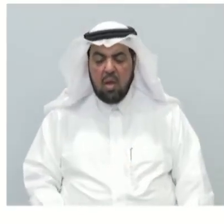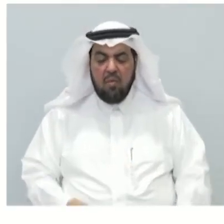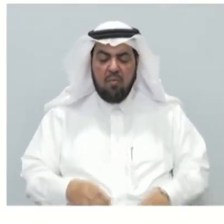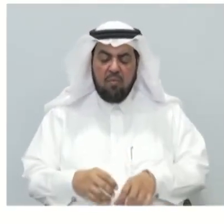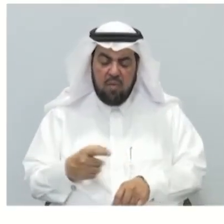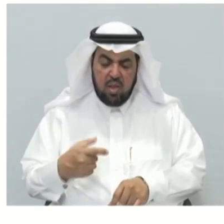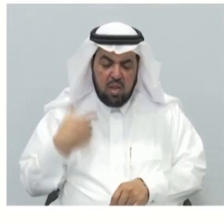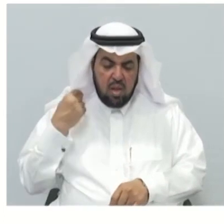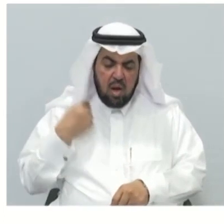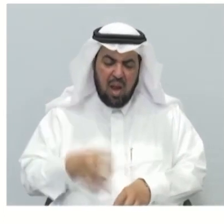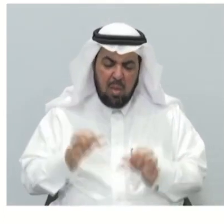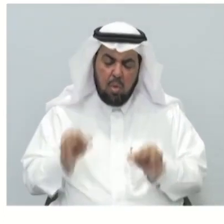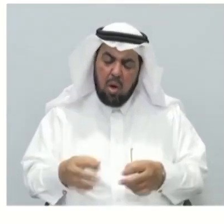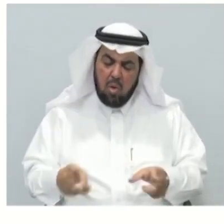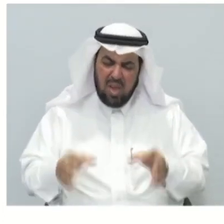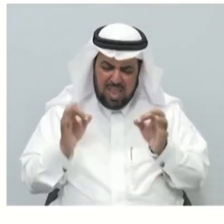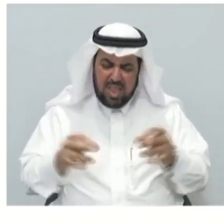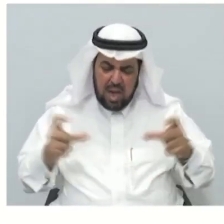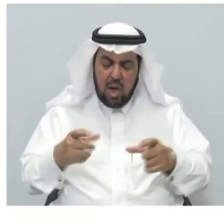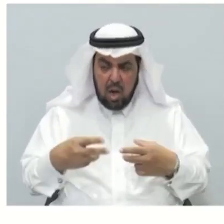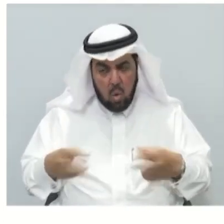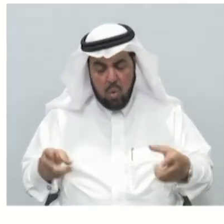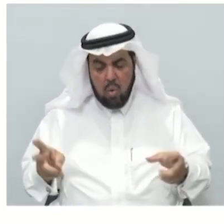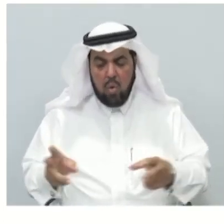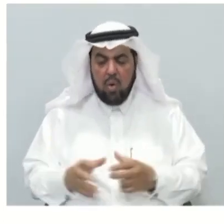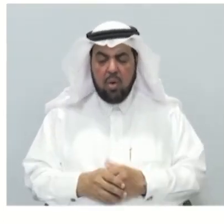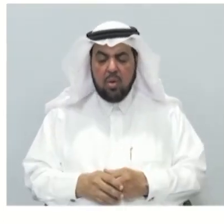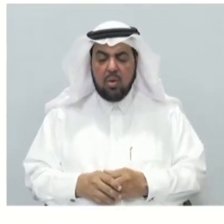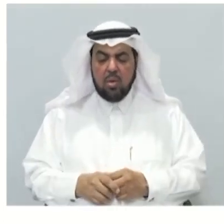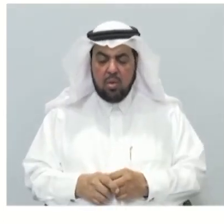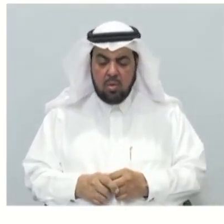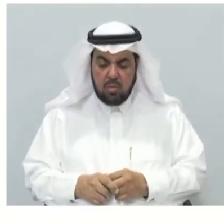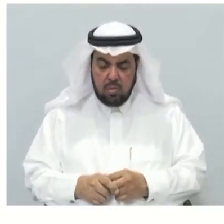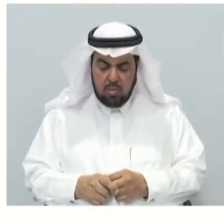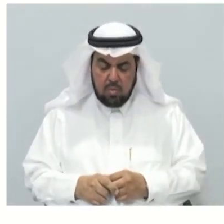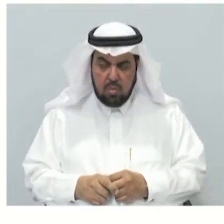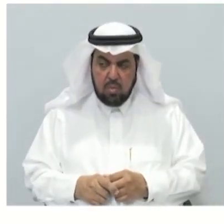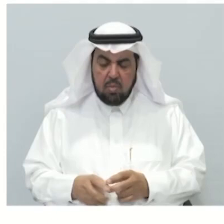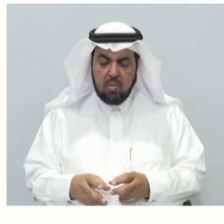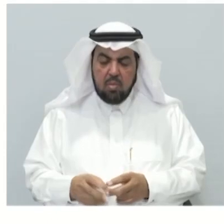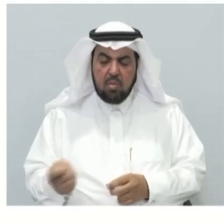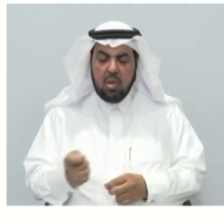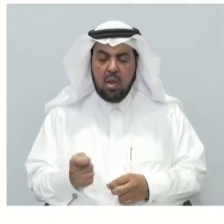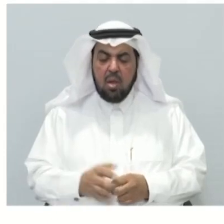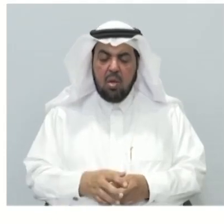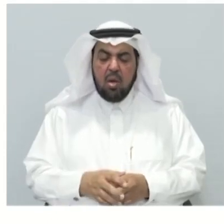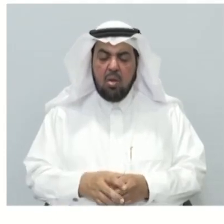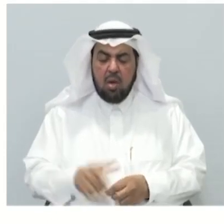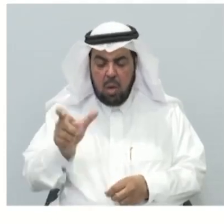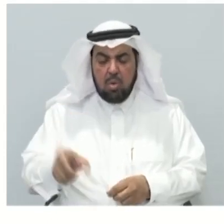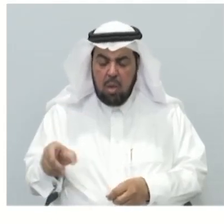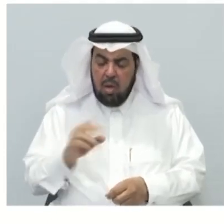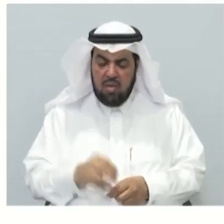الكلام طبعا هذا برهان حر ليش برهان حر لان قاعدين نكتب برهان حر يعني برهان مجرد يعني كتابه وليس ذا عمودين